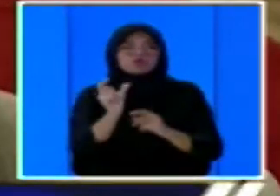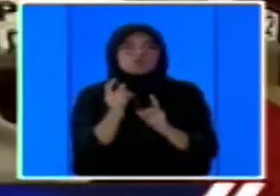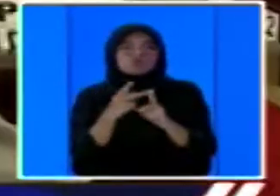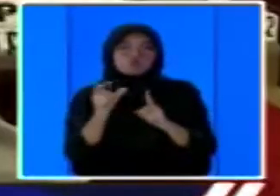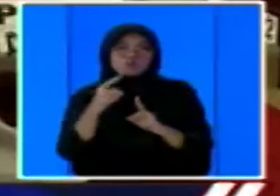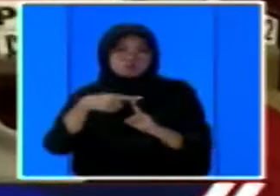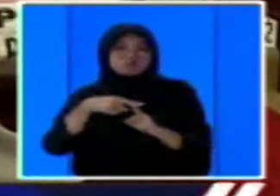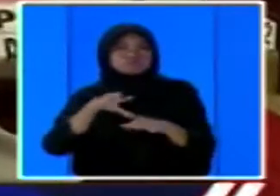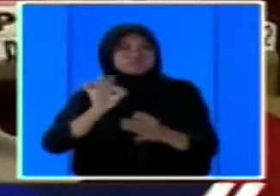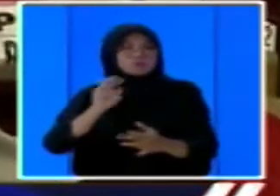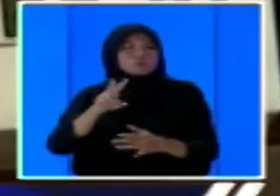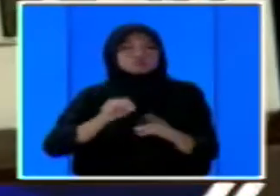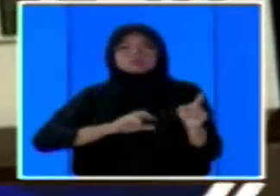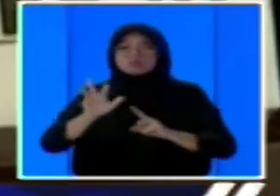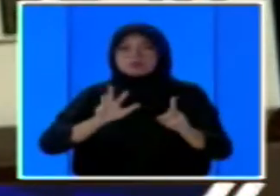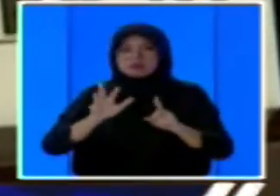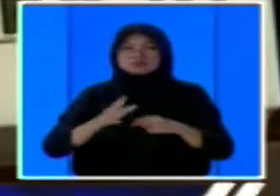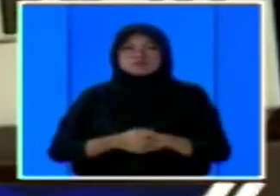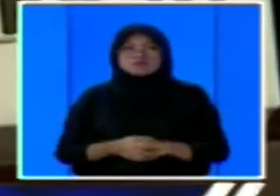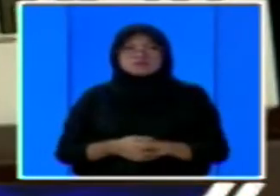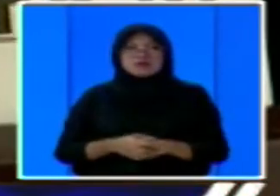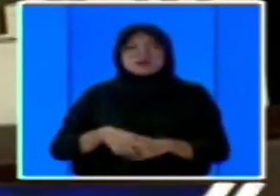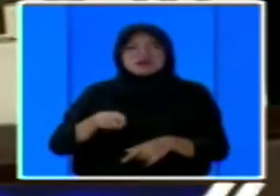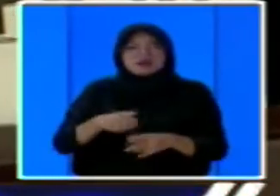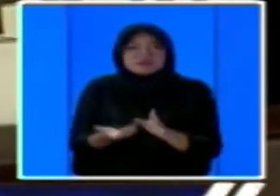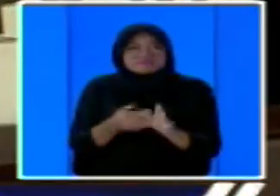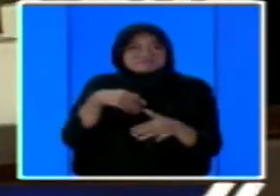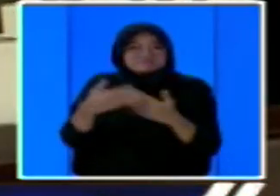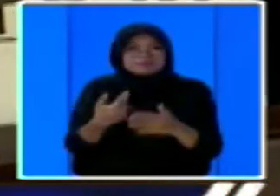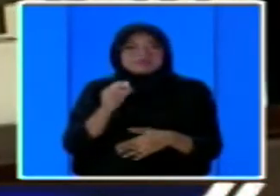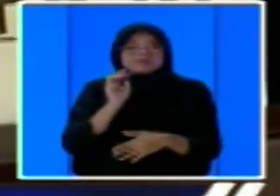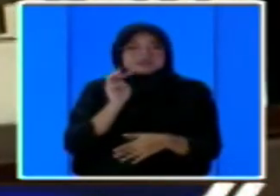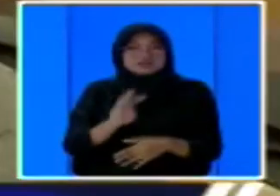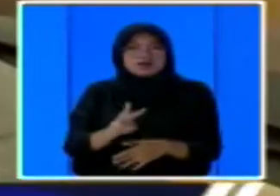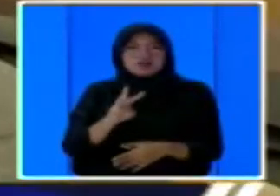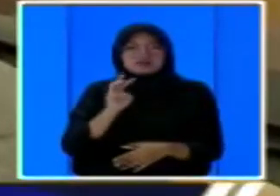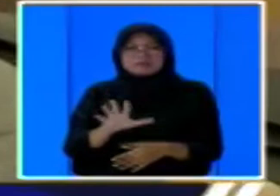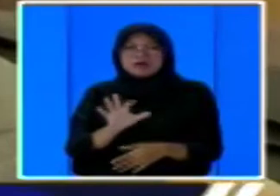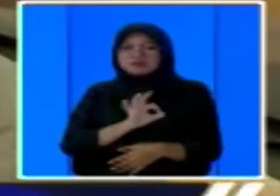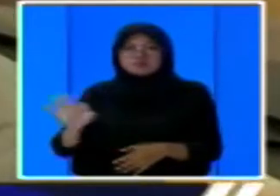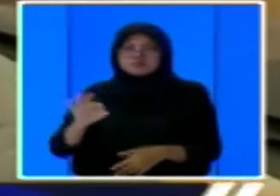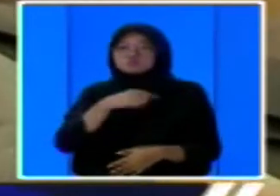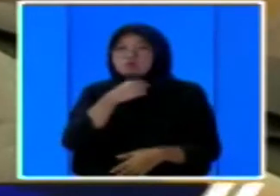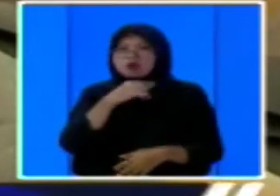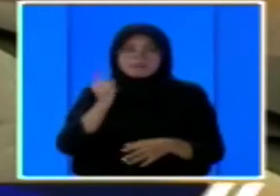Sitompul. Pada pemilu 2019 ini, Abdul Wahab berkompetisi di Dapil Sumatera Utara 1 dengan mendulang lebih dari